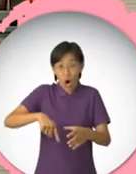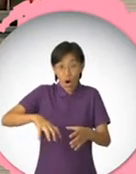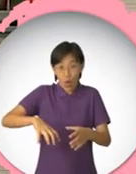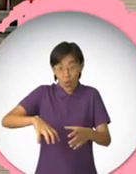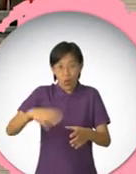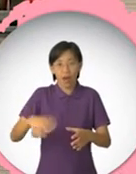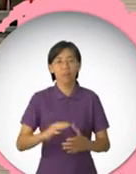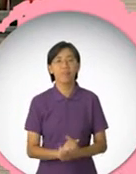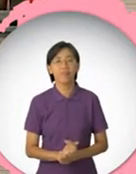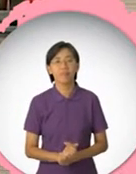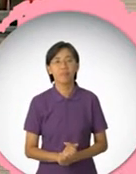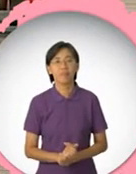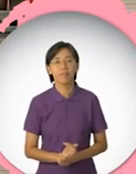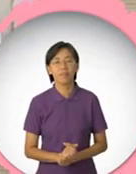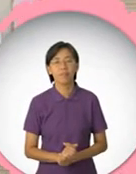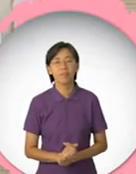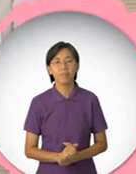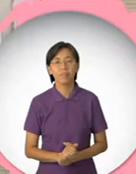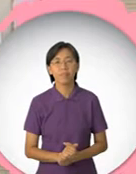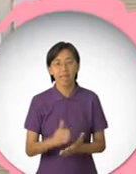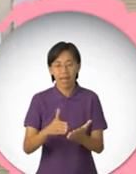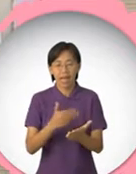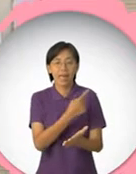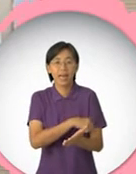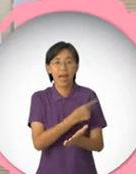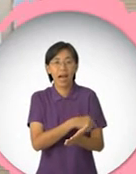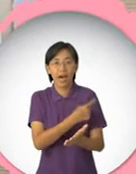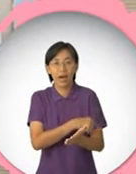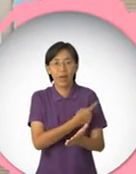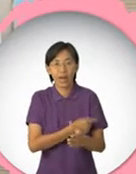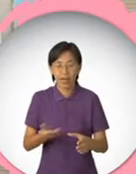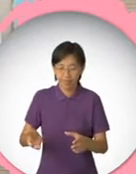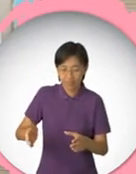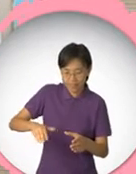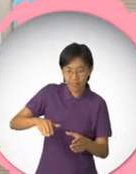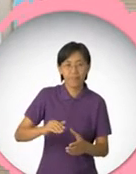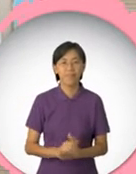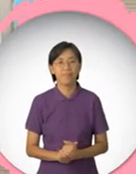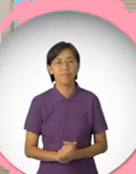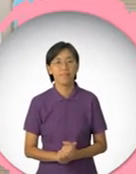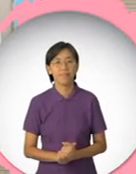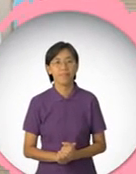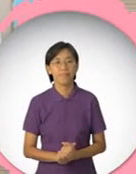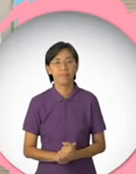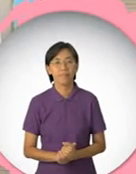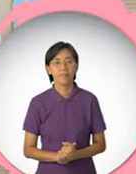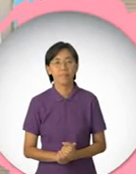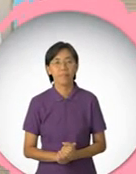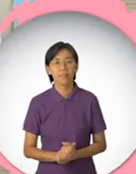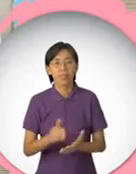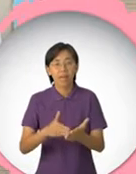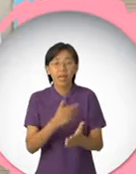คะแล้วก็ใส่ส่วนของเนยขาวลงไปค่ะถ้าใช้เนยขาว